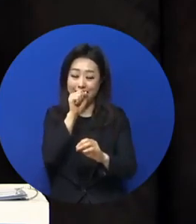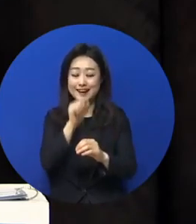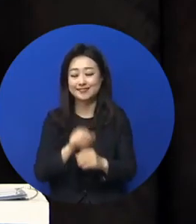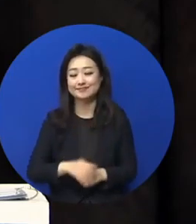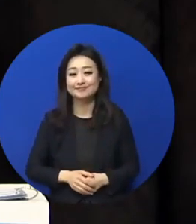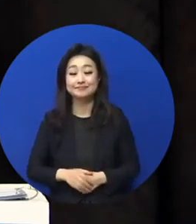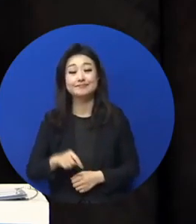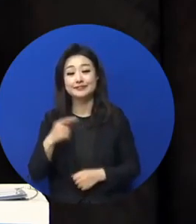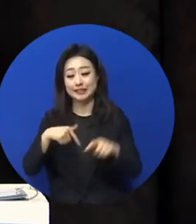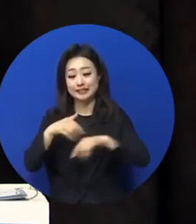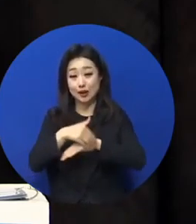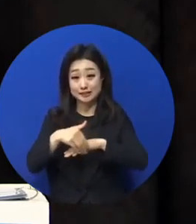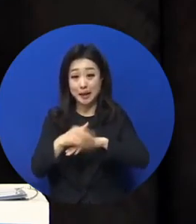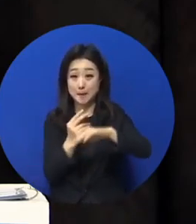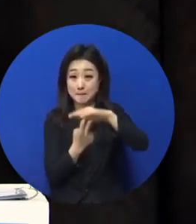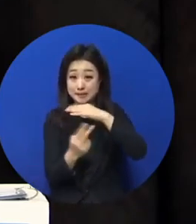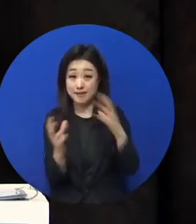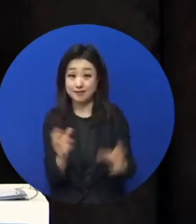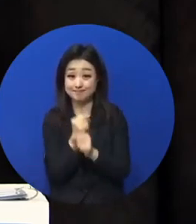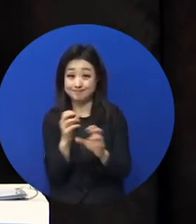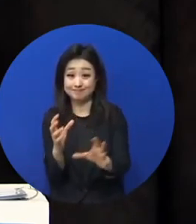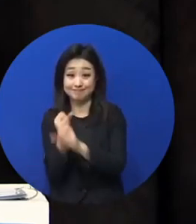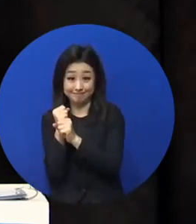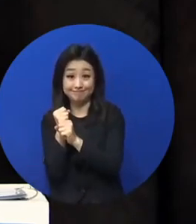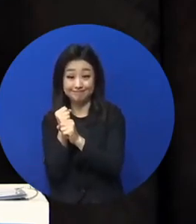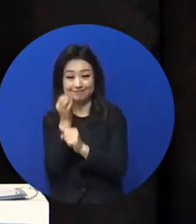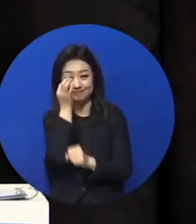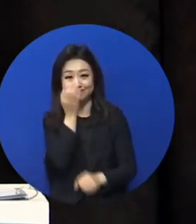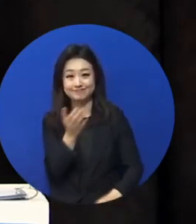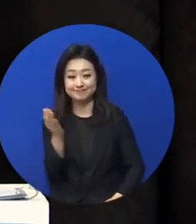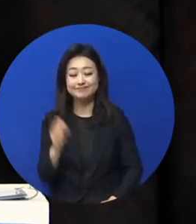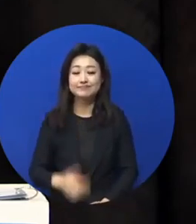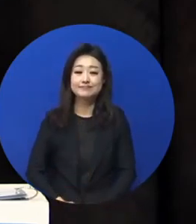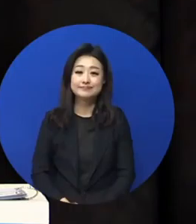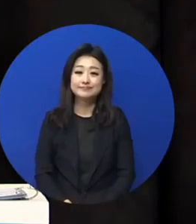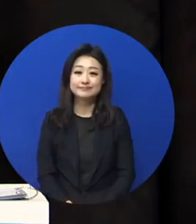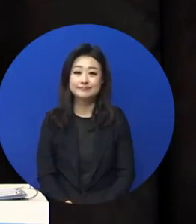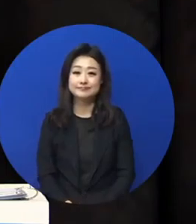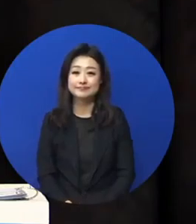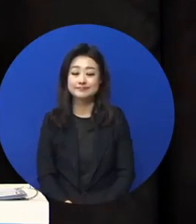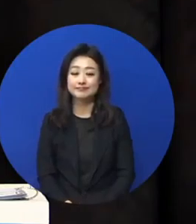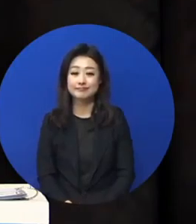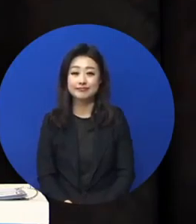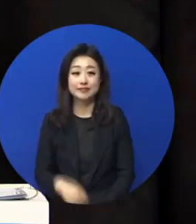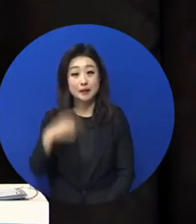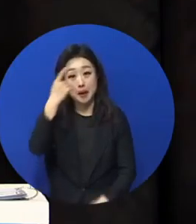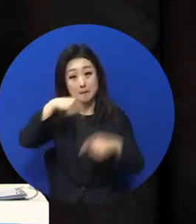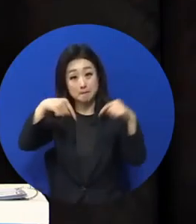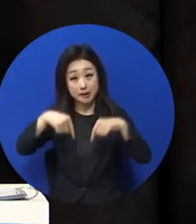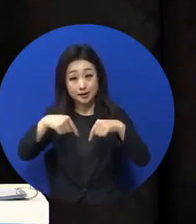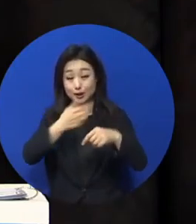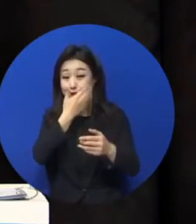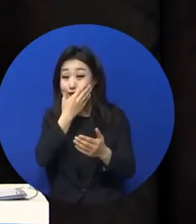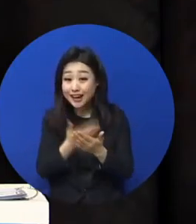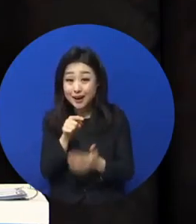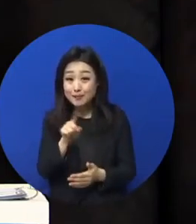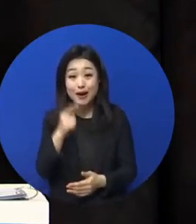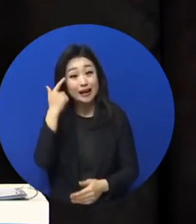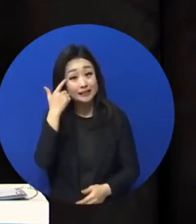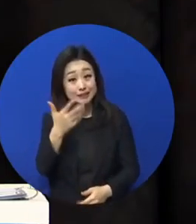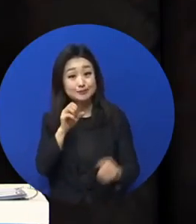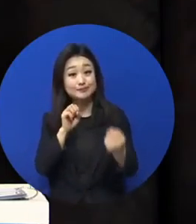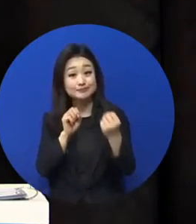후보자들의 정책과 비전을 축약적으로 살펴볼 수 있는 시간을 마련했습니다. 지금부터는 면접의 하이라이트 질의